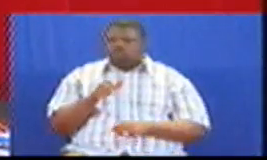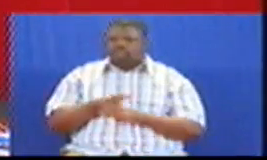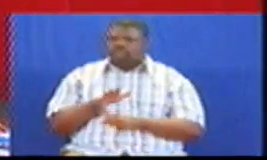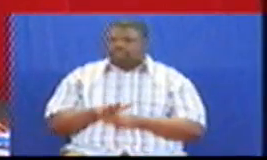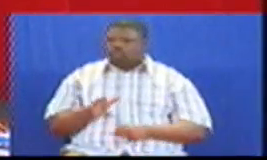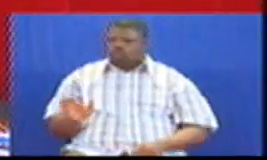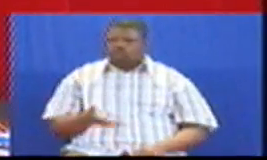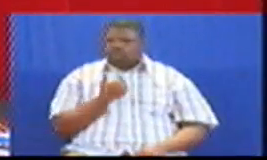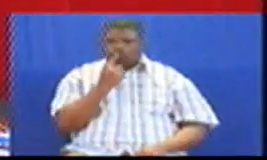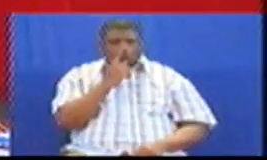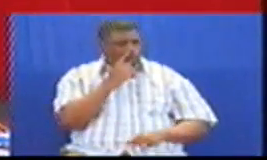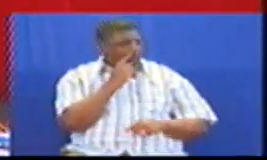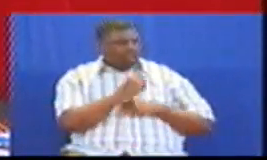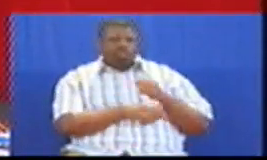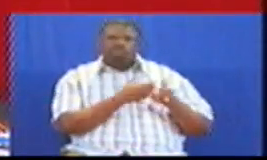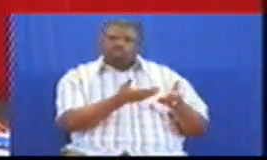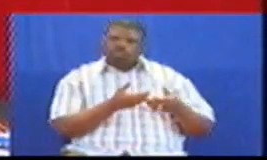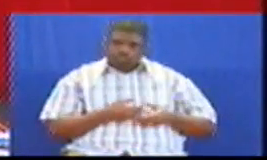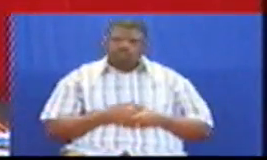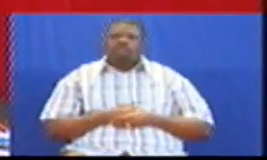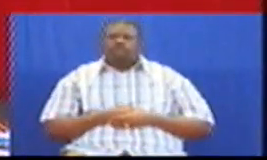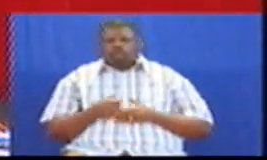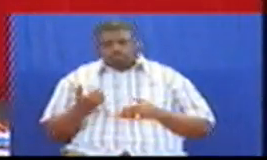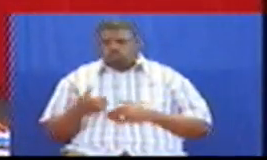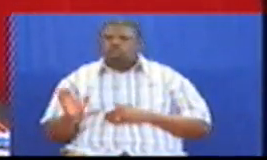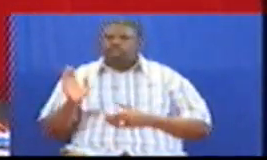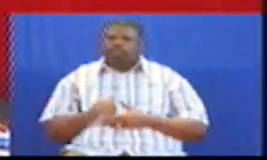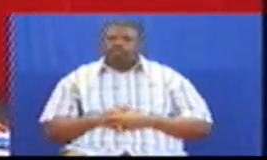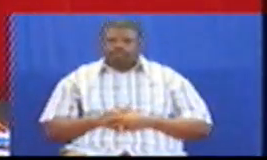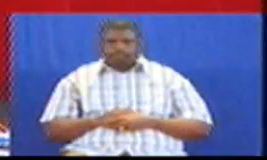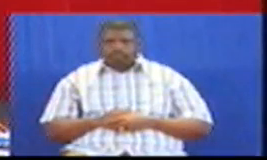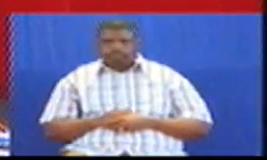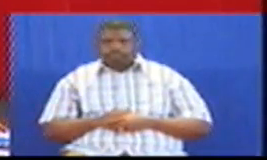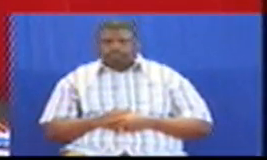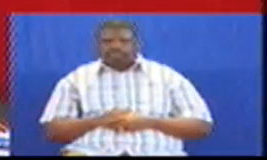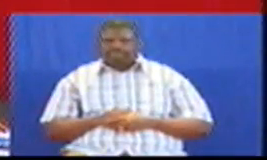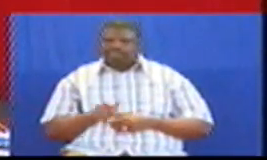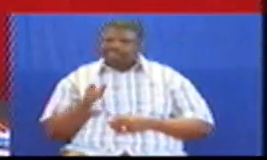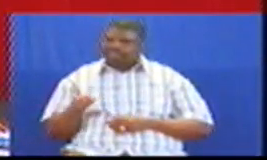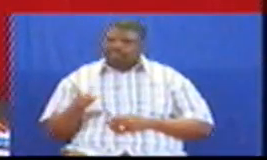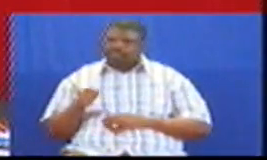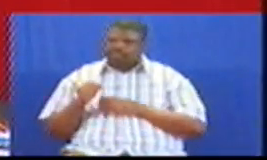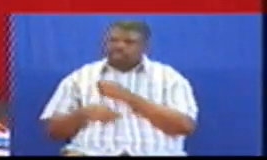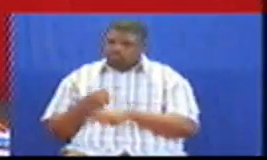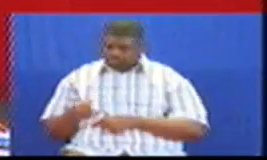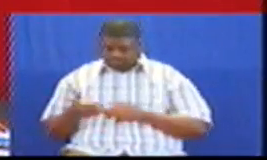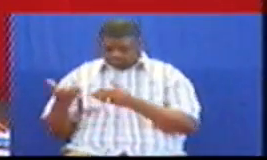zilichukuliwa kwa mujibu wa sheria na wakaweza kutoka. Hizi ni mojawapo ya hatua ambazo